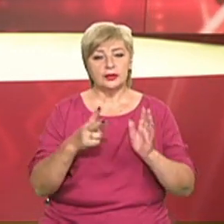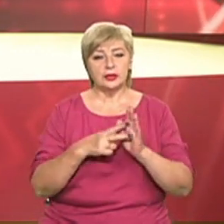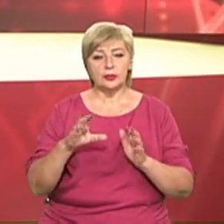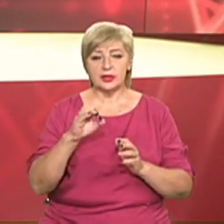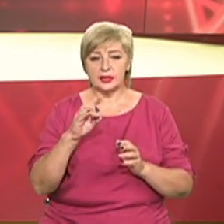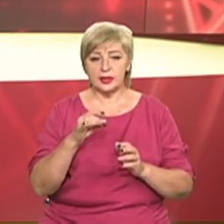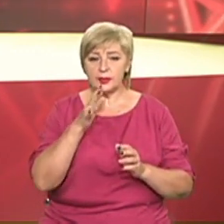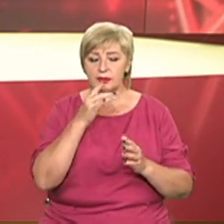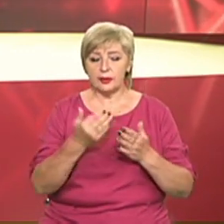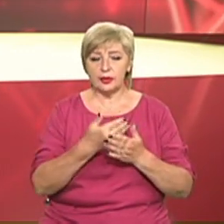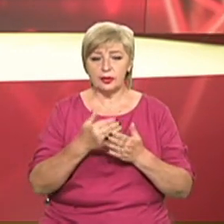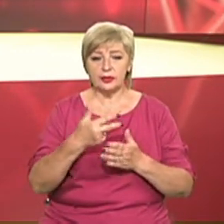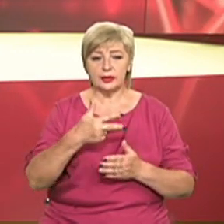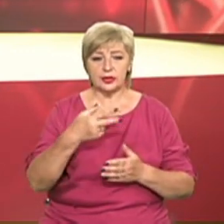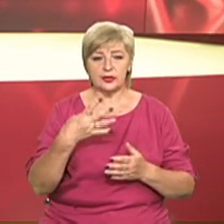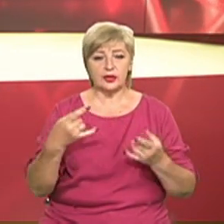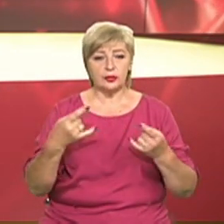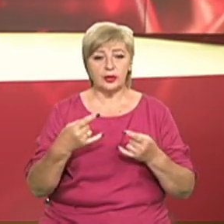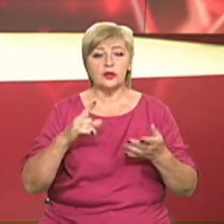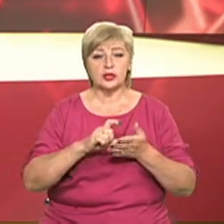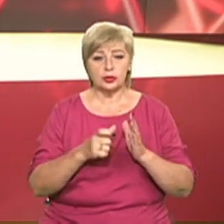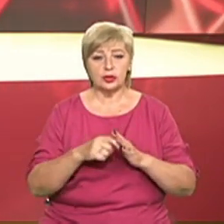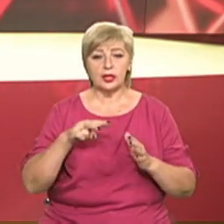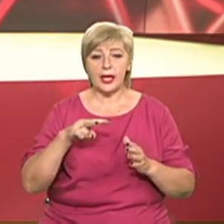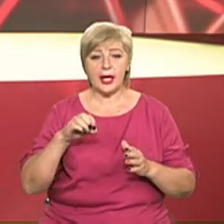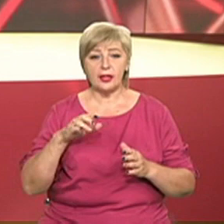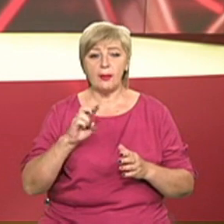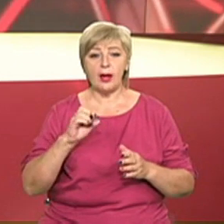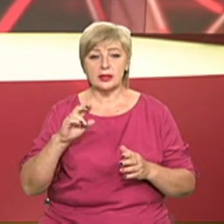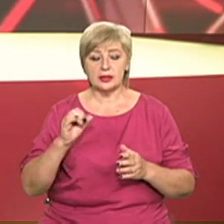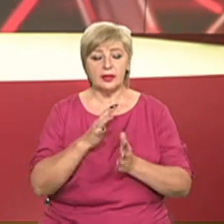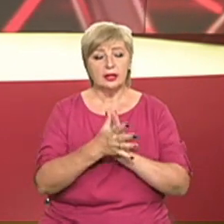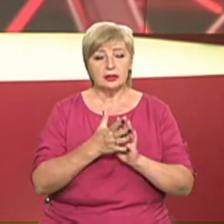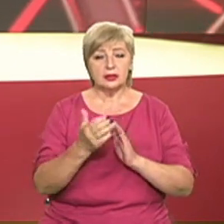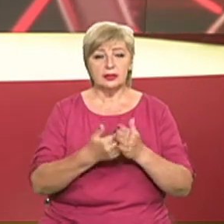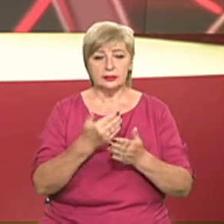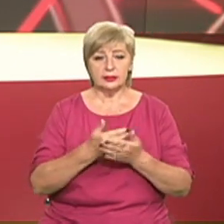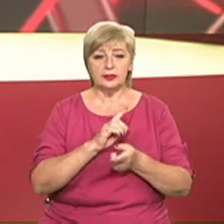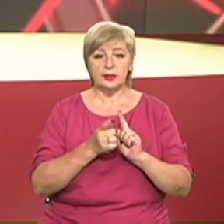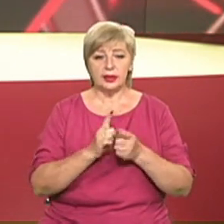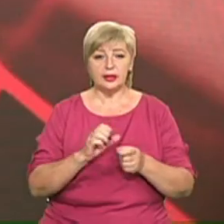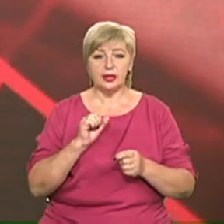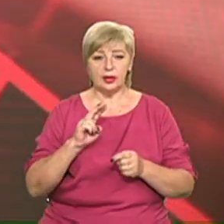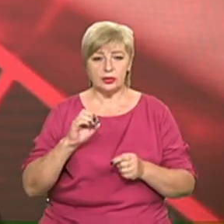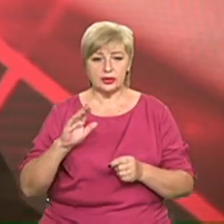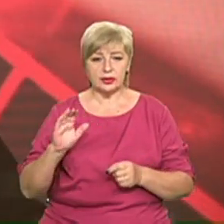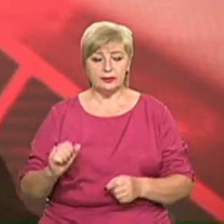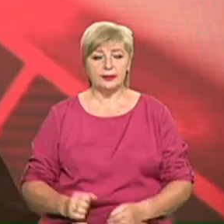27 серпня, час новини на 34-му каналі. У студії Лейла Басова. Вітаю вас. Мовою жестів випуск перекладає Ганна Костікова.